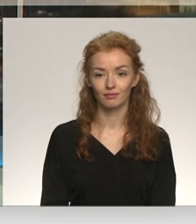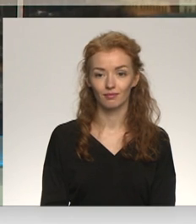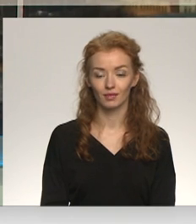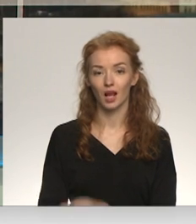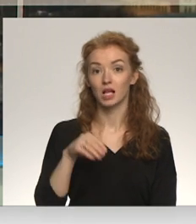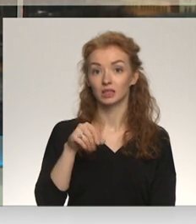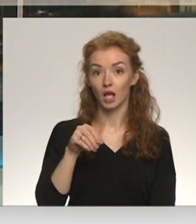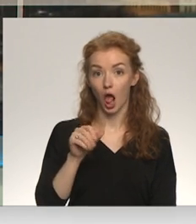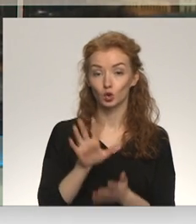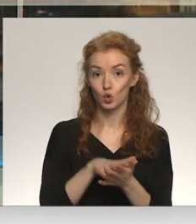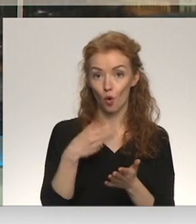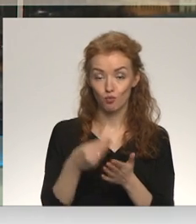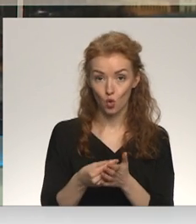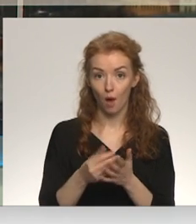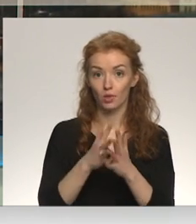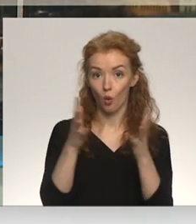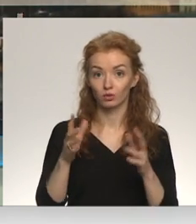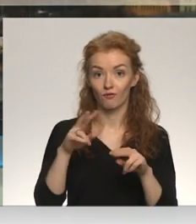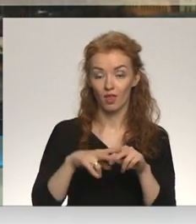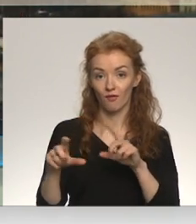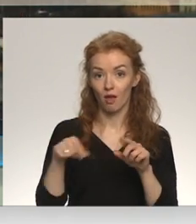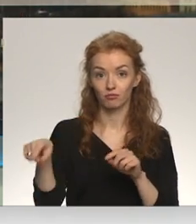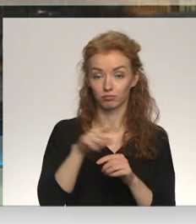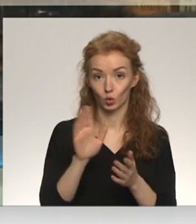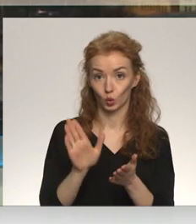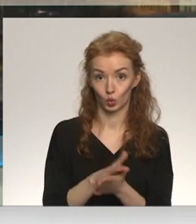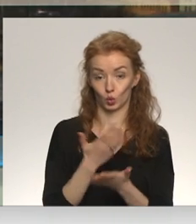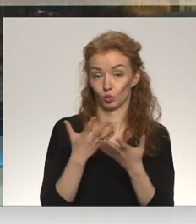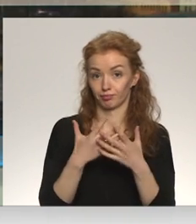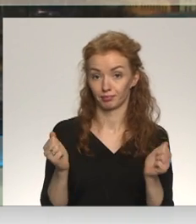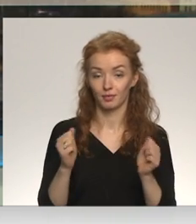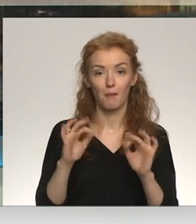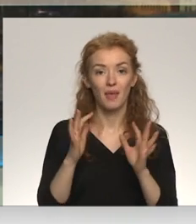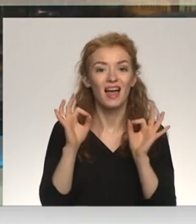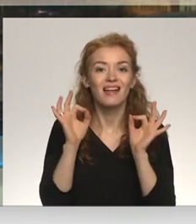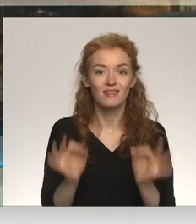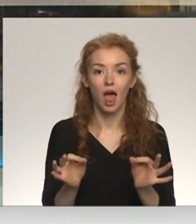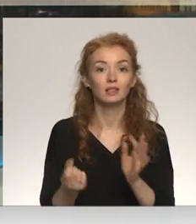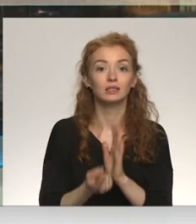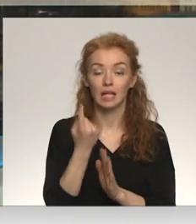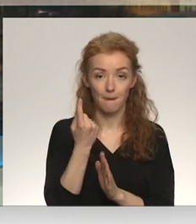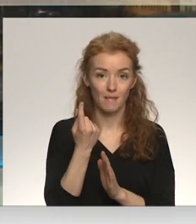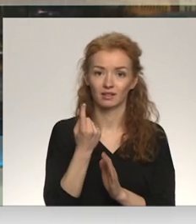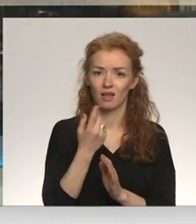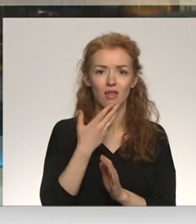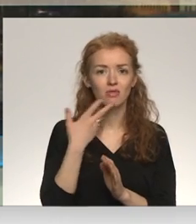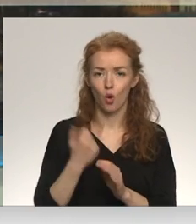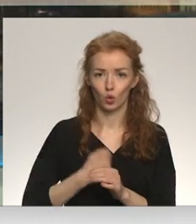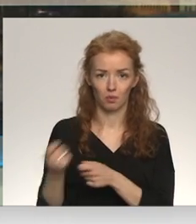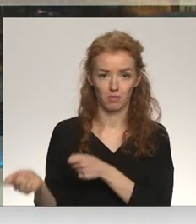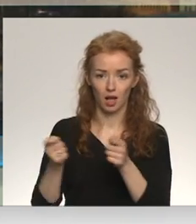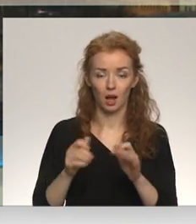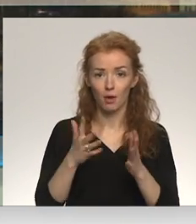Sāles plauktu veiklos joprojām daudz vieti tūkši, taču tā iemesls ir nevis reāls sāles deficīts vai grūtības ar piegādēm, bet